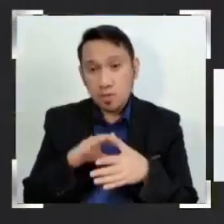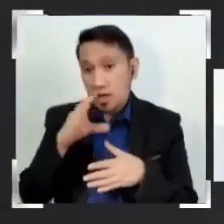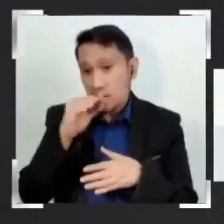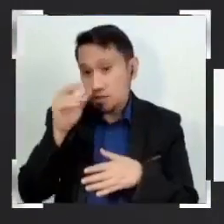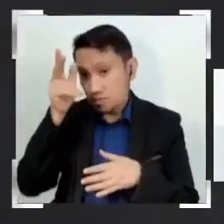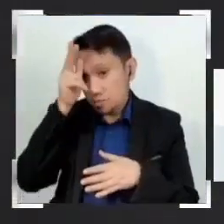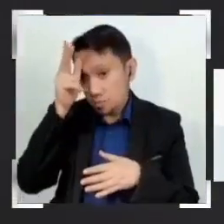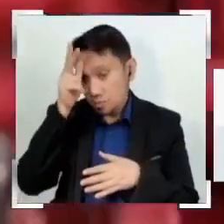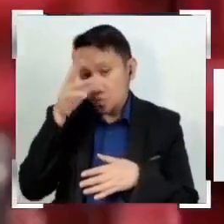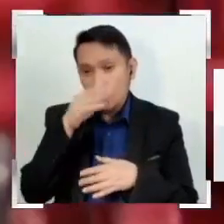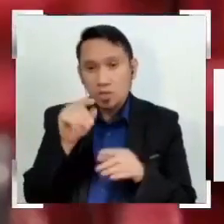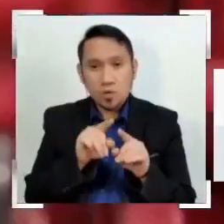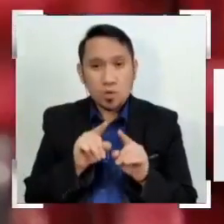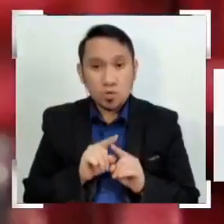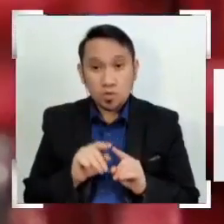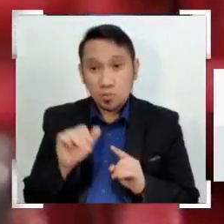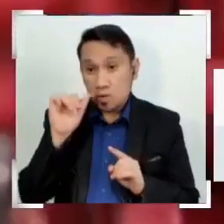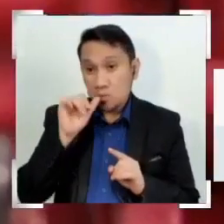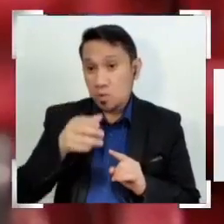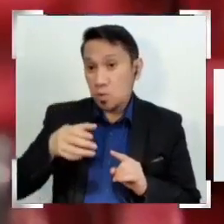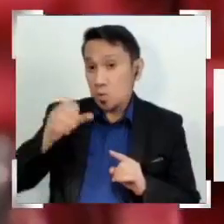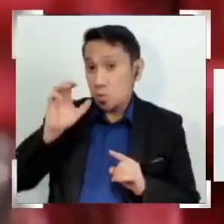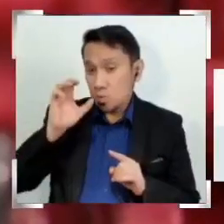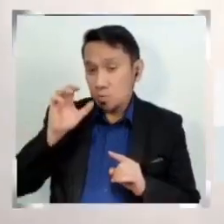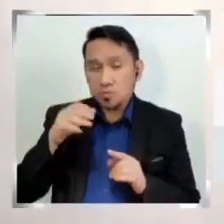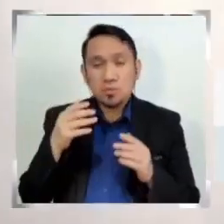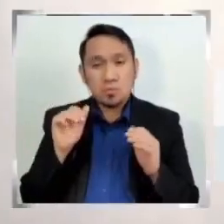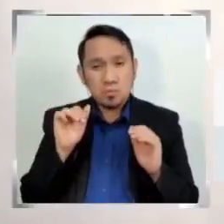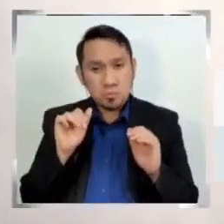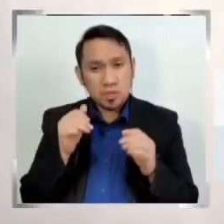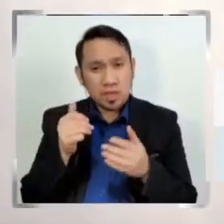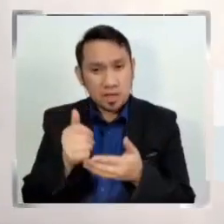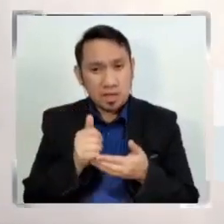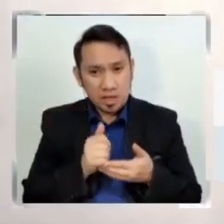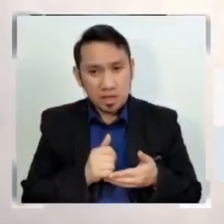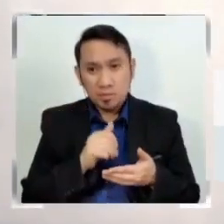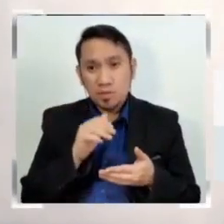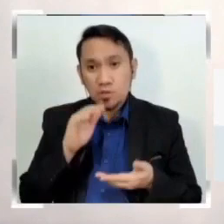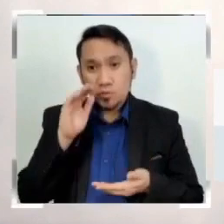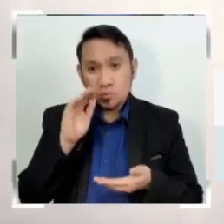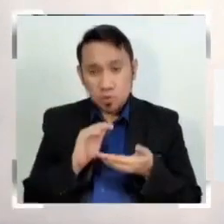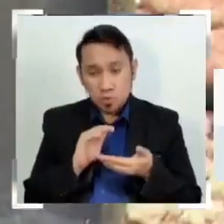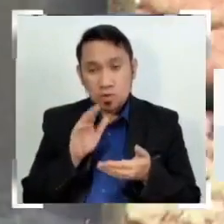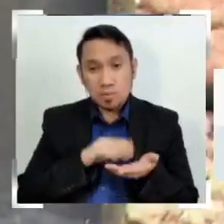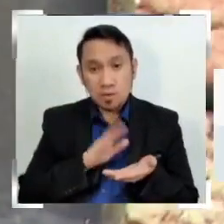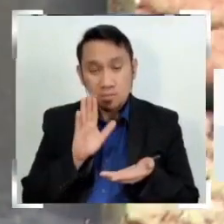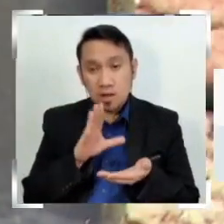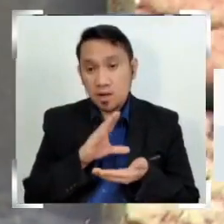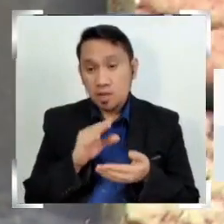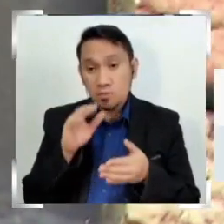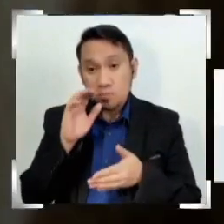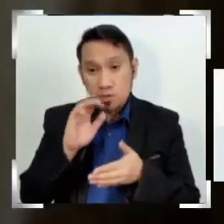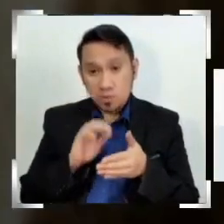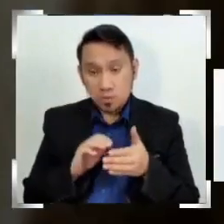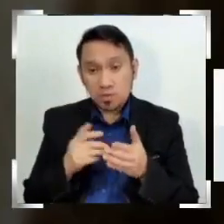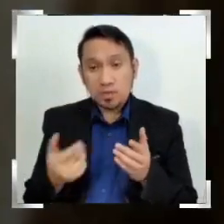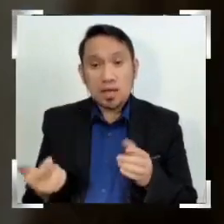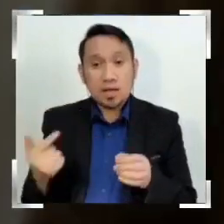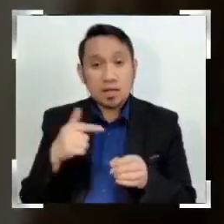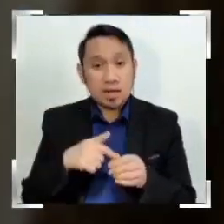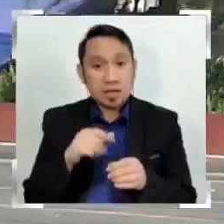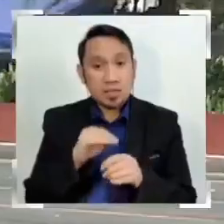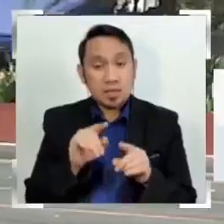hindi nakalalasing. Nakatulong din sa pagbaba ng inflation ang pagbaba ng presyo ng gasolina at diesel, pati singil sa kuryente, tubig